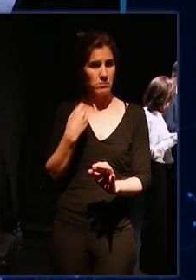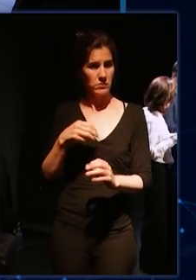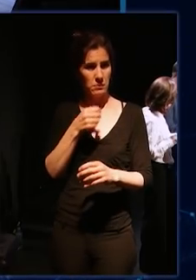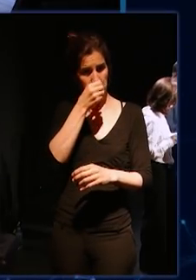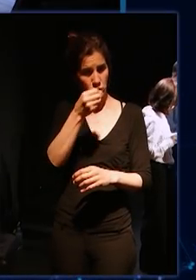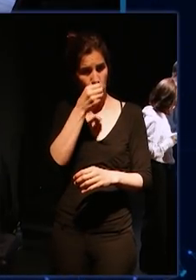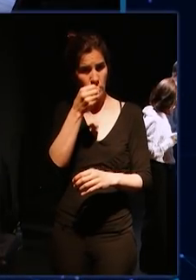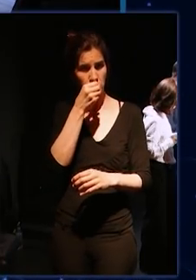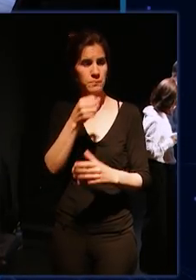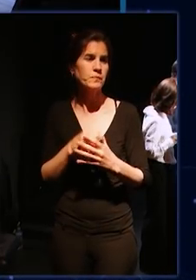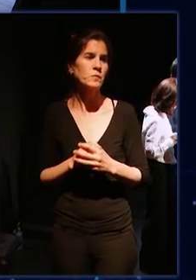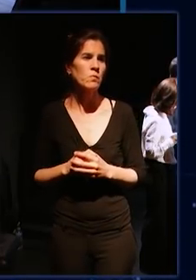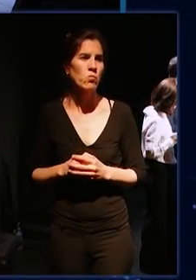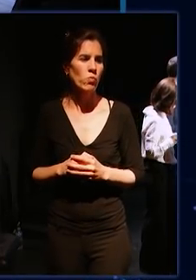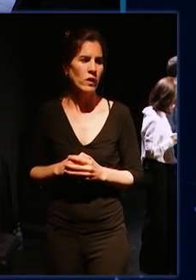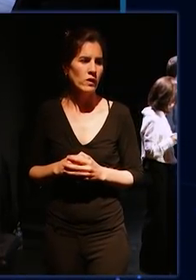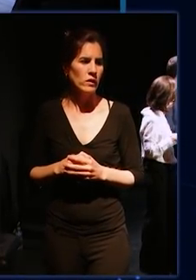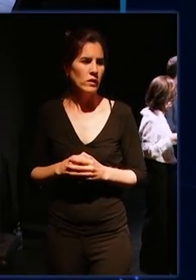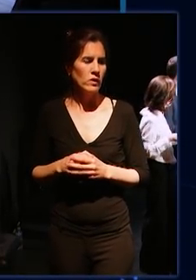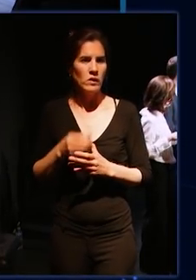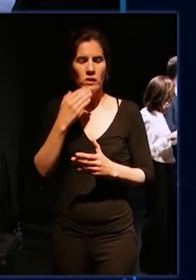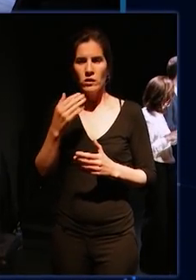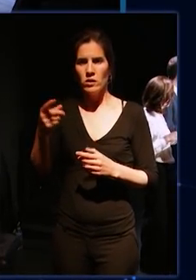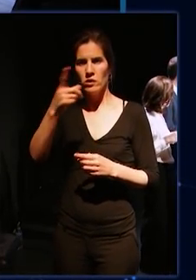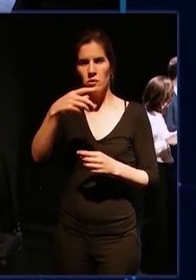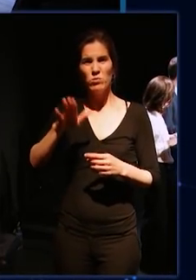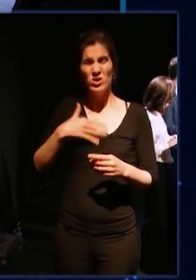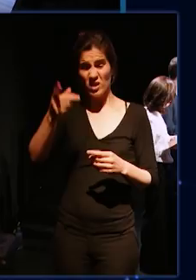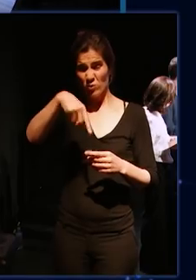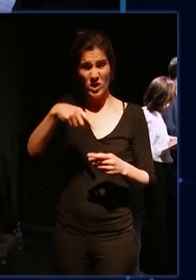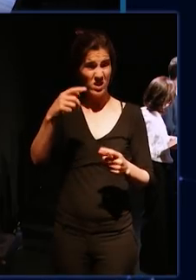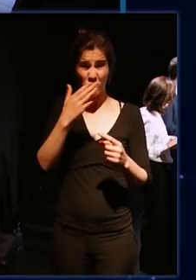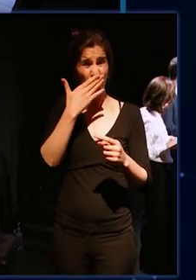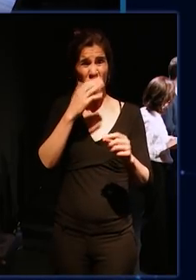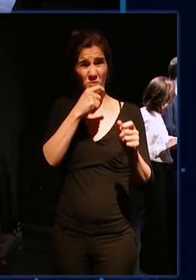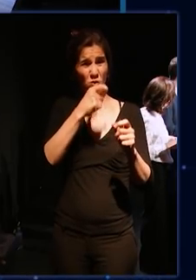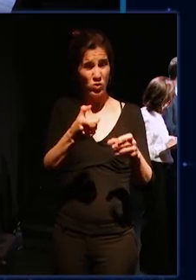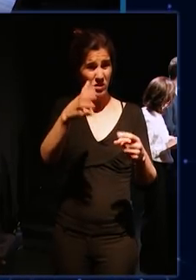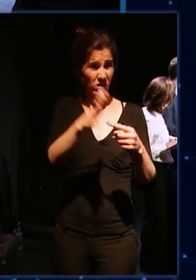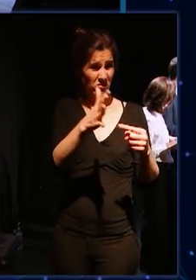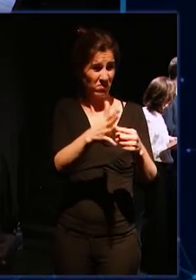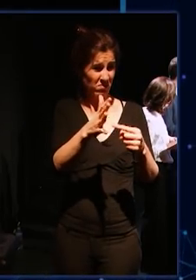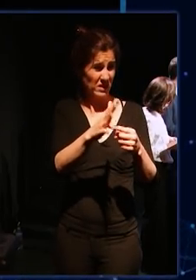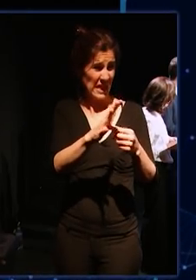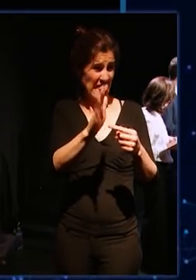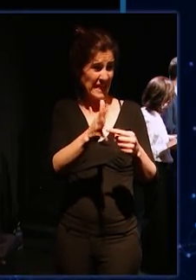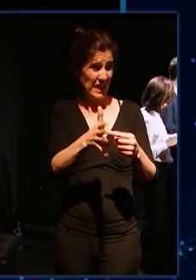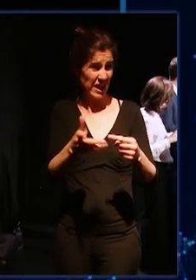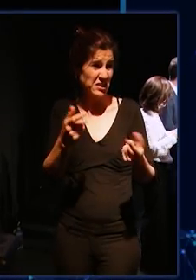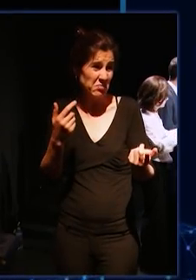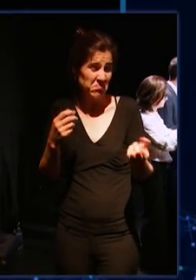Sí, moltes gràcies. Bueno, em sembla que nosaltres som els únics que no estem d'acord amb el projecte de la Textil Race que s'ha engegat actualment. Aviam, reconec